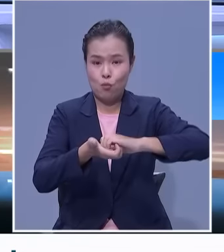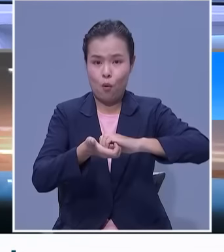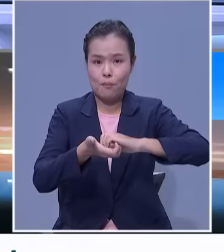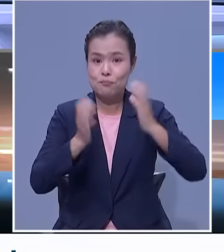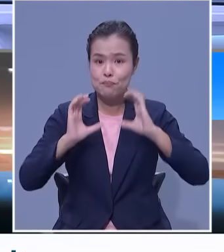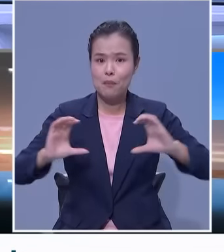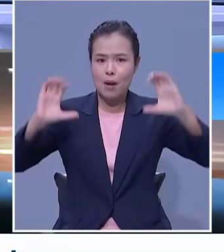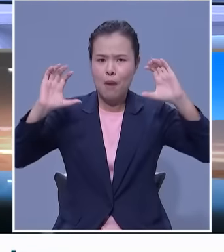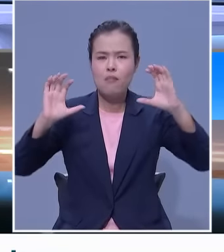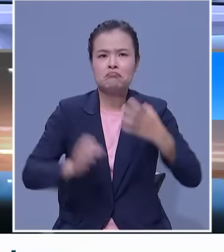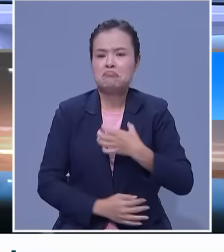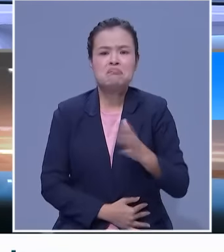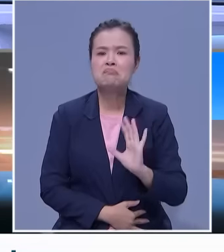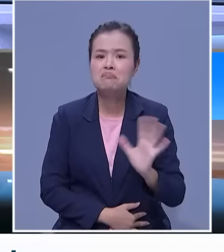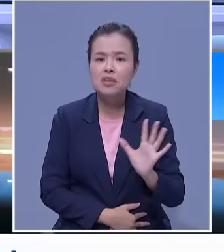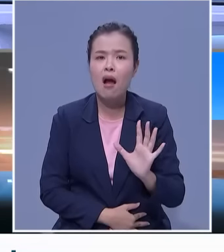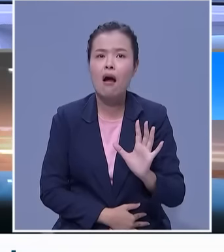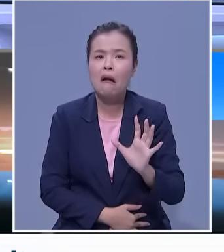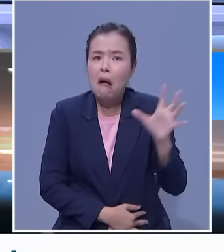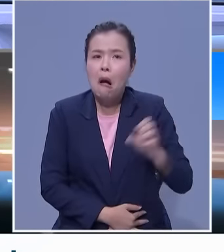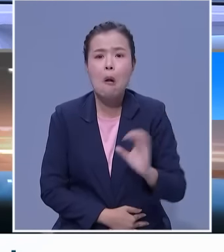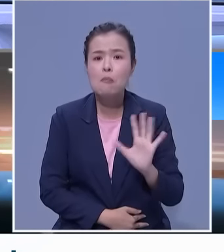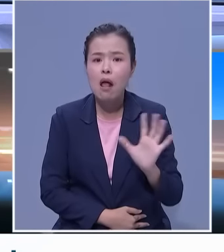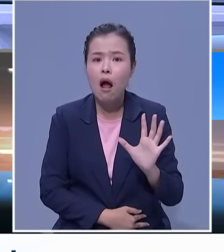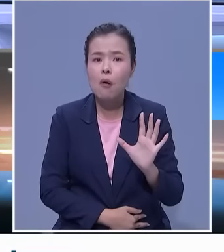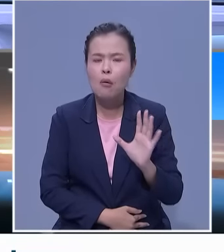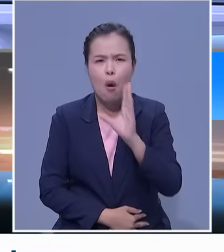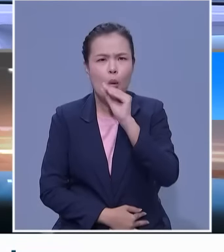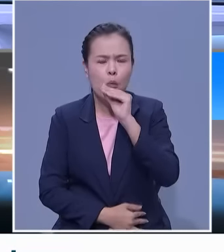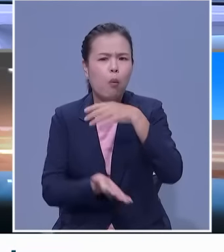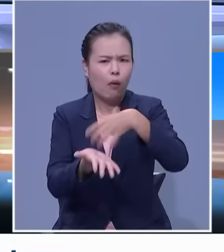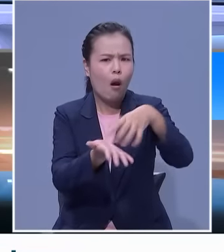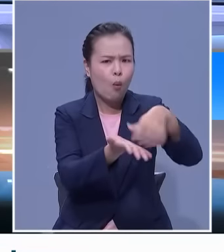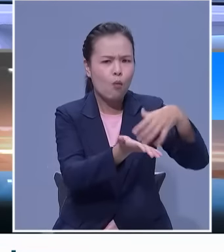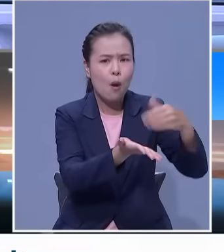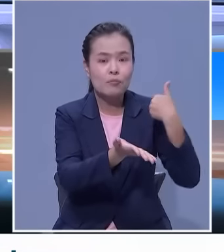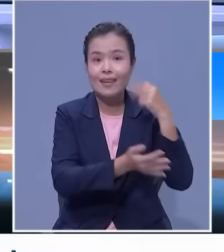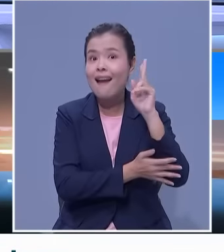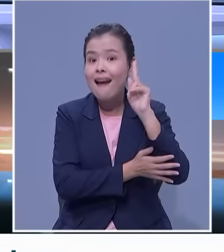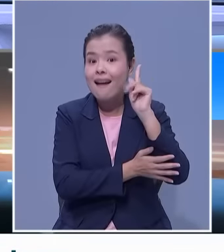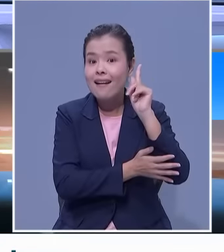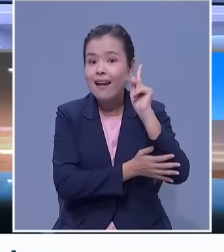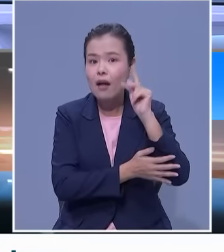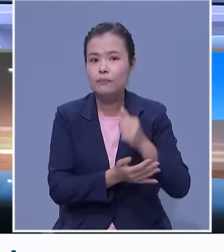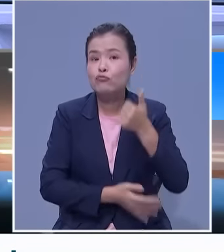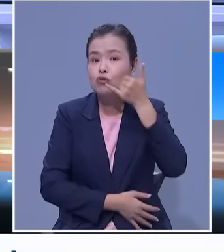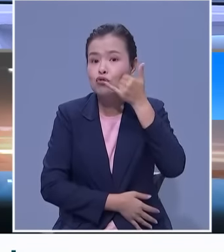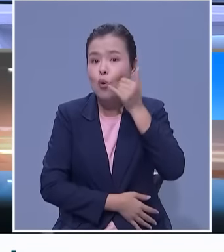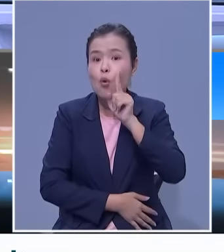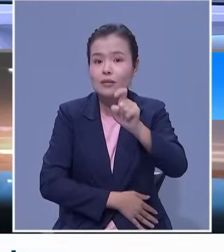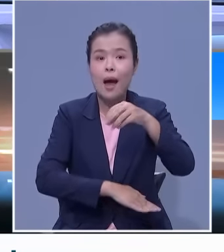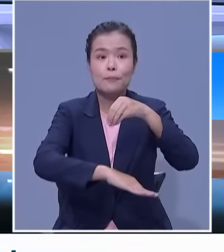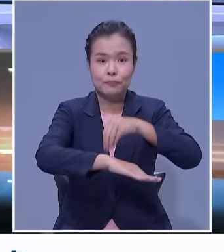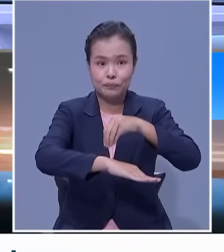จัดตั้งรัฐบาลเขาไม่เอาอือันเนี้ยมีเสียงลือเสียงเล่าอ้างมาว่ามีนักข่าวมีการโทรไปสอบถามพลเอก